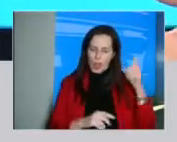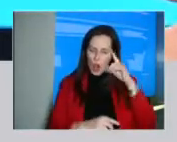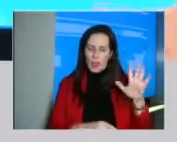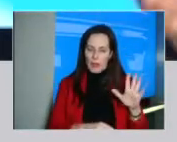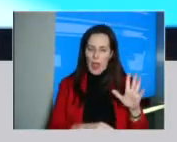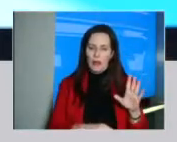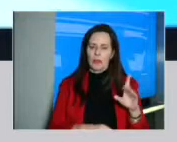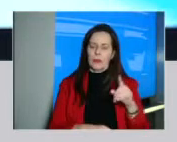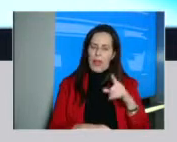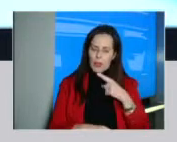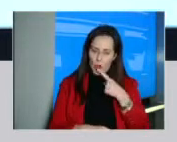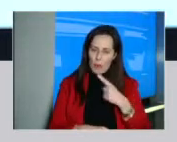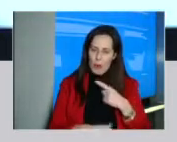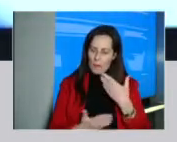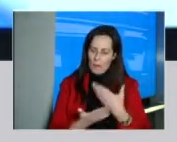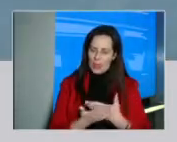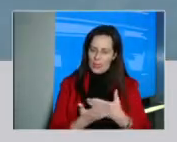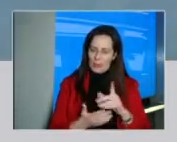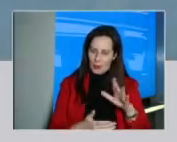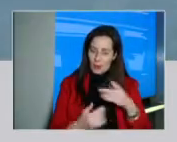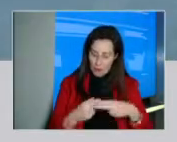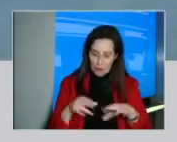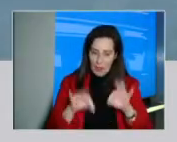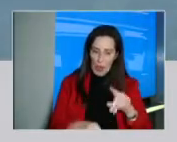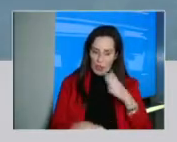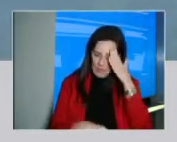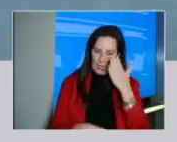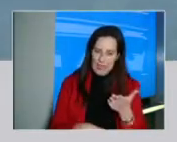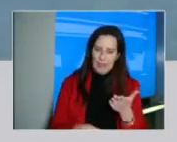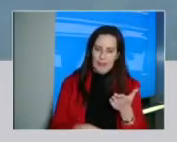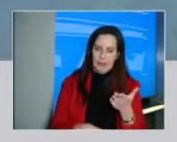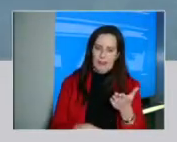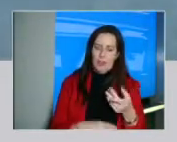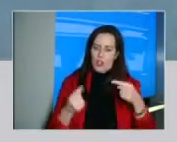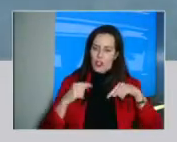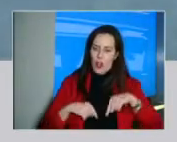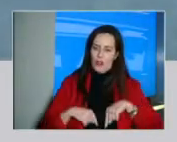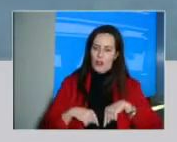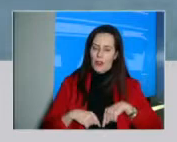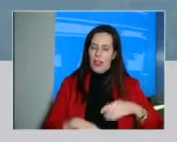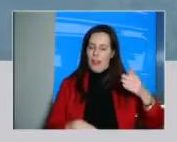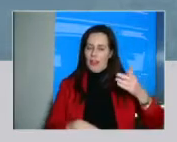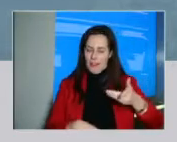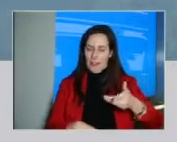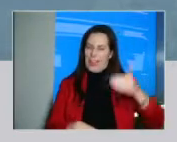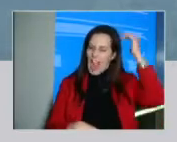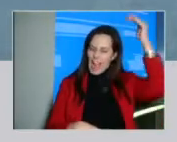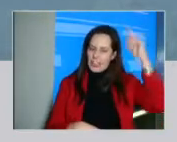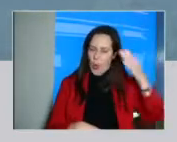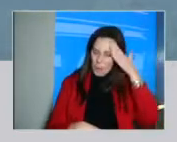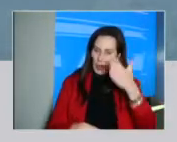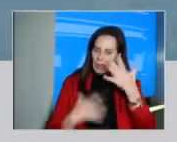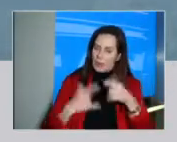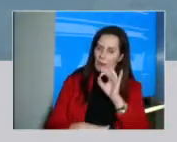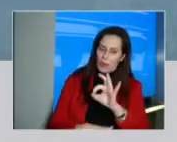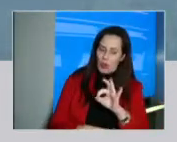ושינתה את זה. אתה מדבר על מצב, אנחנו גם ככה במערכת בחירות, ואתה קצת מכיר את יושב ראש חוסן ישראל בני גנץ. הוא מכיר את